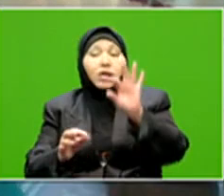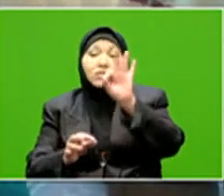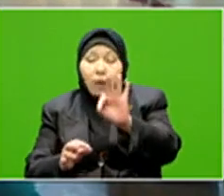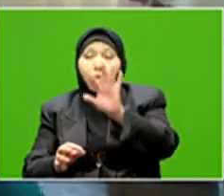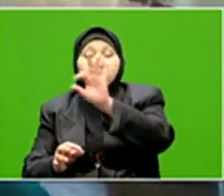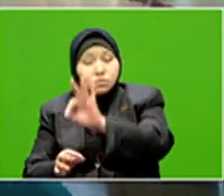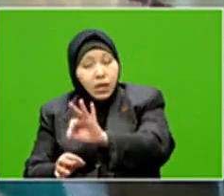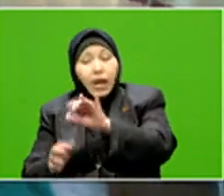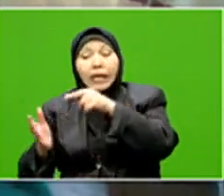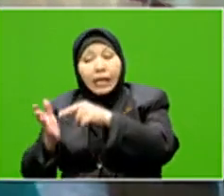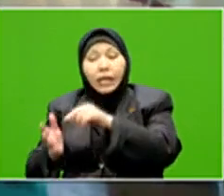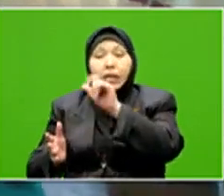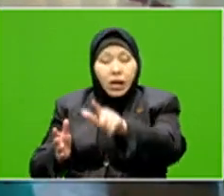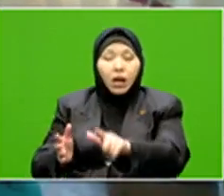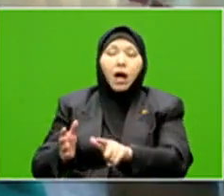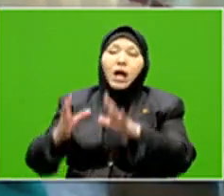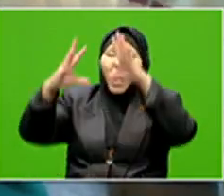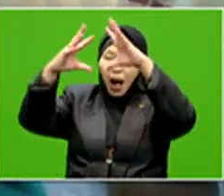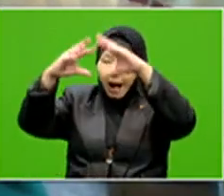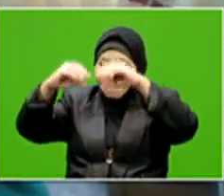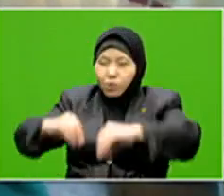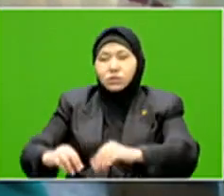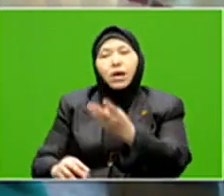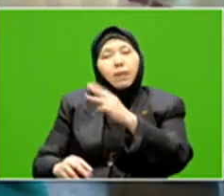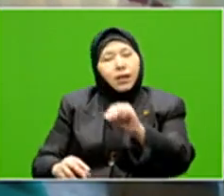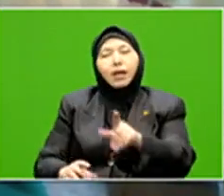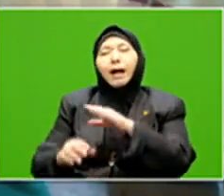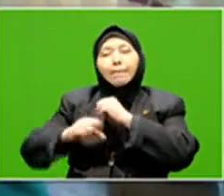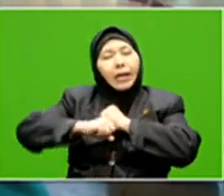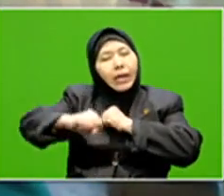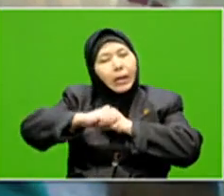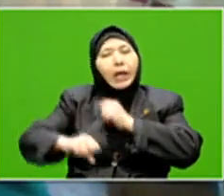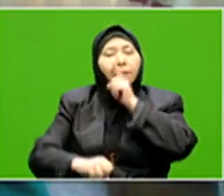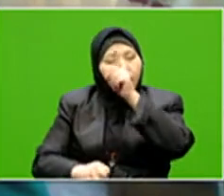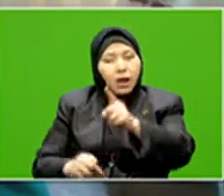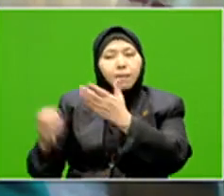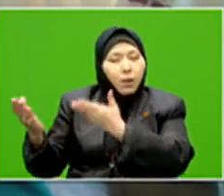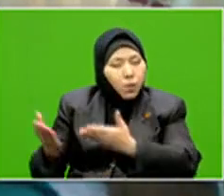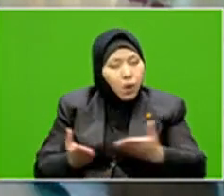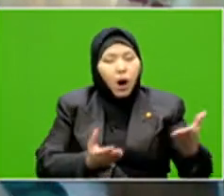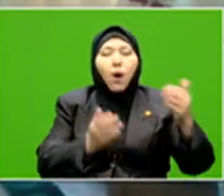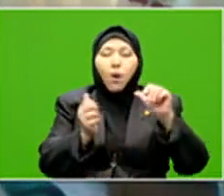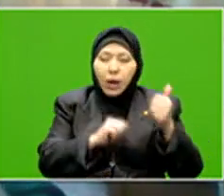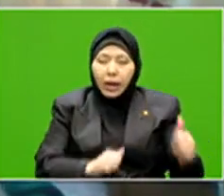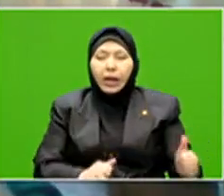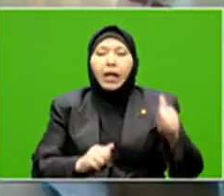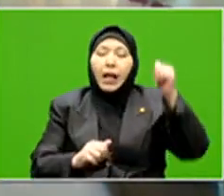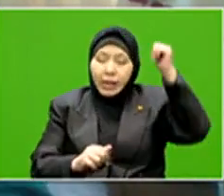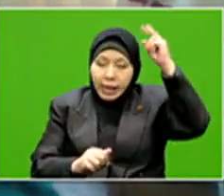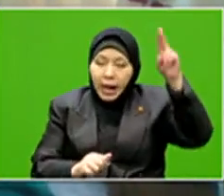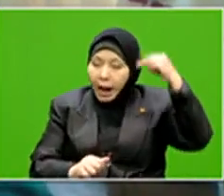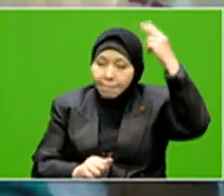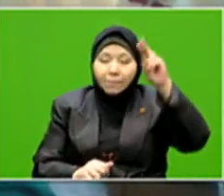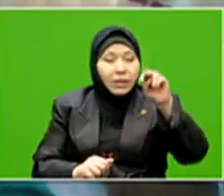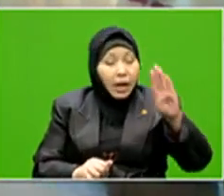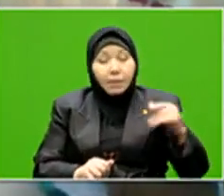98-99. Inilah kemuncak kehancuran bagi mereka yang menentang kebenaran yang dibawakan oleh para anbiya. Dan kita selaku orang yang